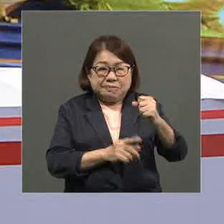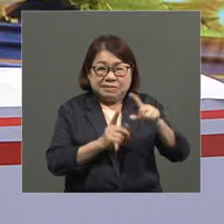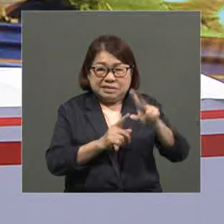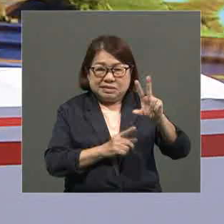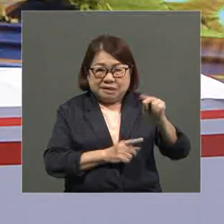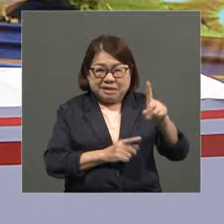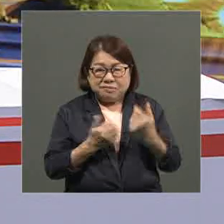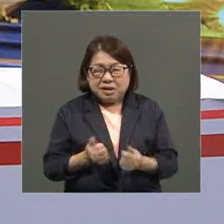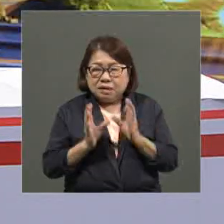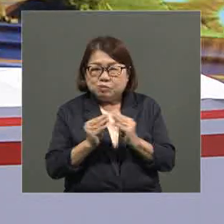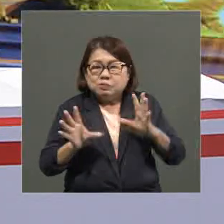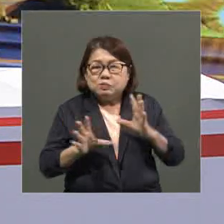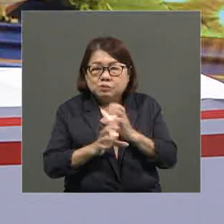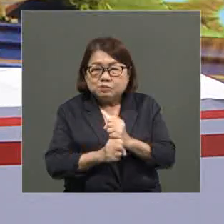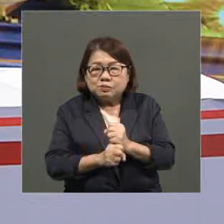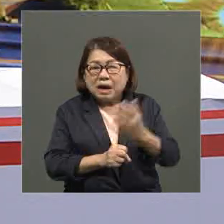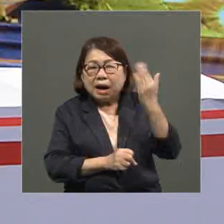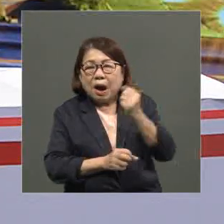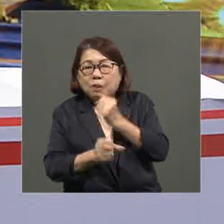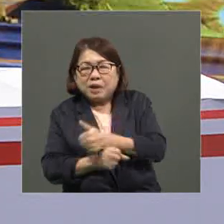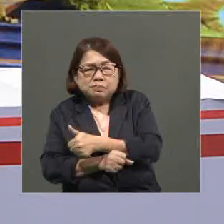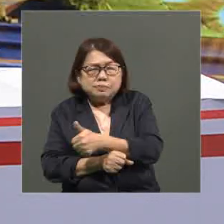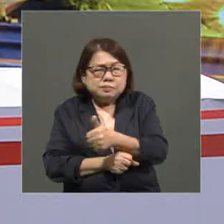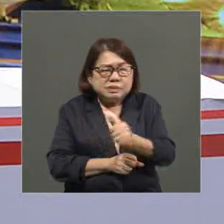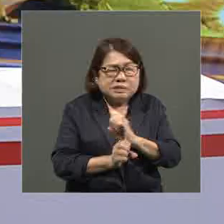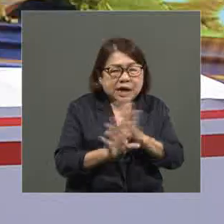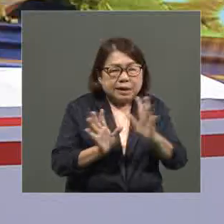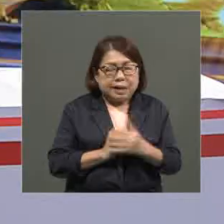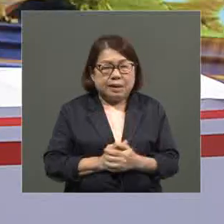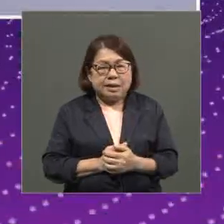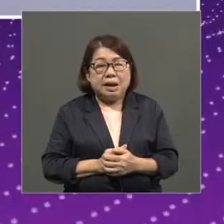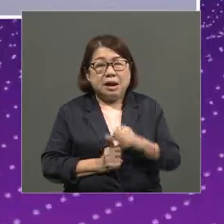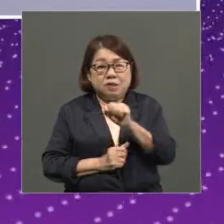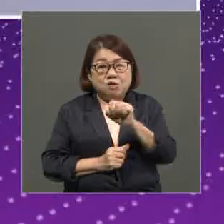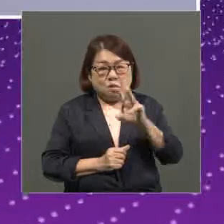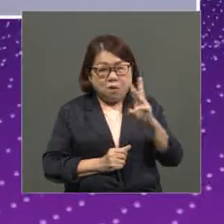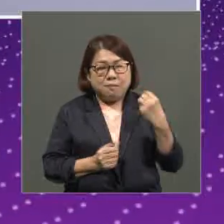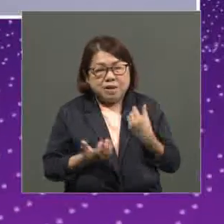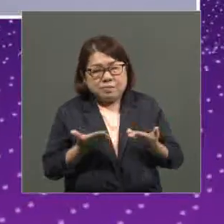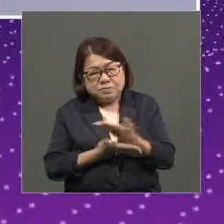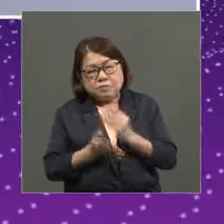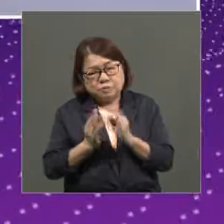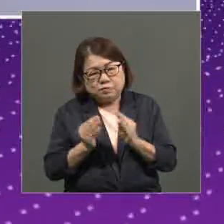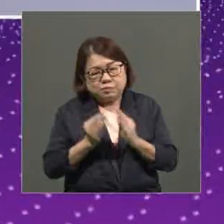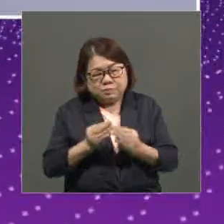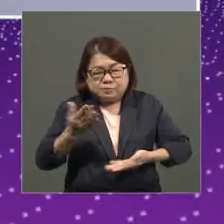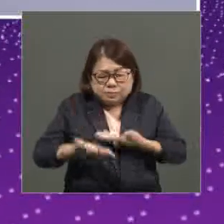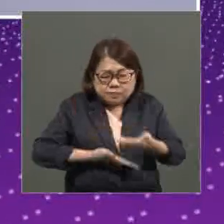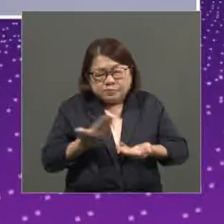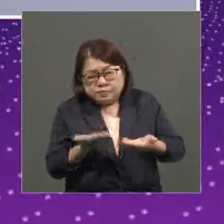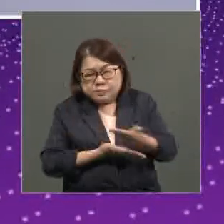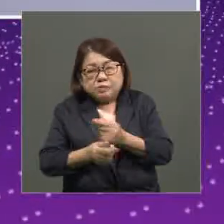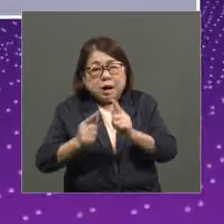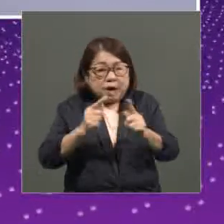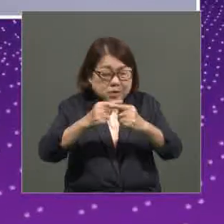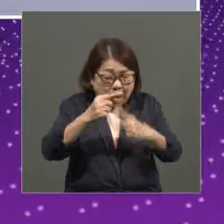การประชุมวันนี้ก็มีการสรุปผลงานที่ผ่านมานะครับว่าทำงานกันมา 1สมัยเนี่ยสวประชุมร่วมกันไปหารือมากกว่า120เรื่องนะ